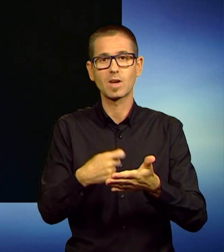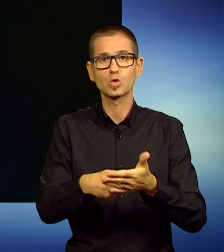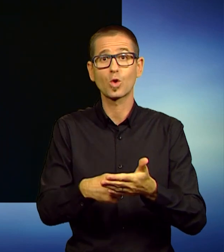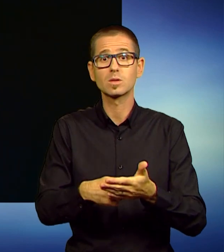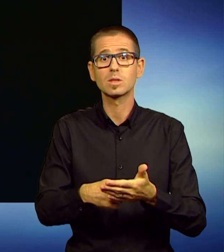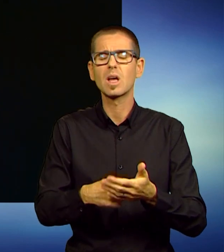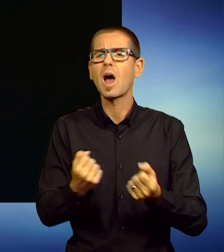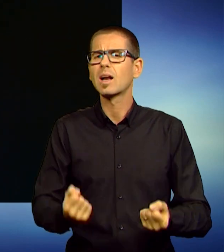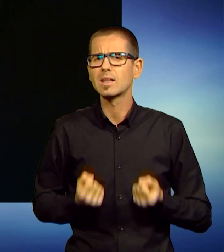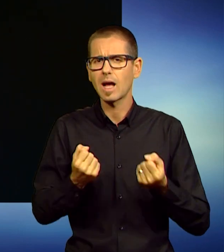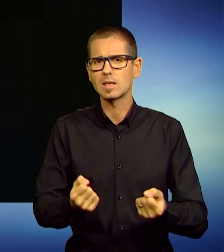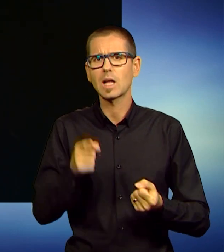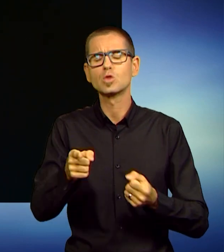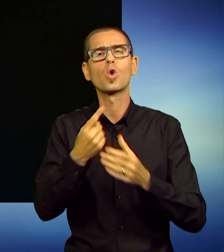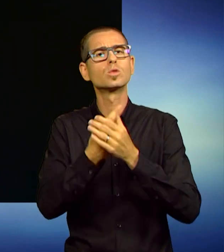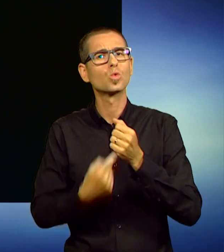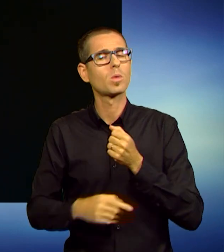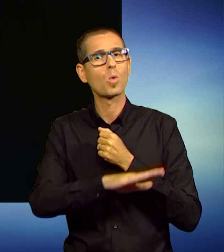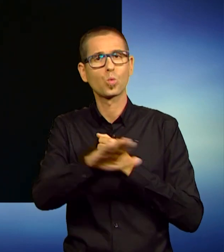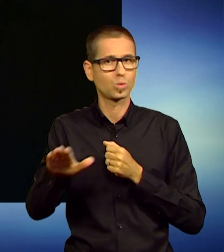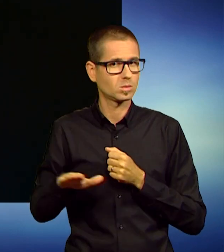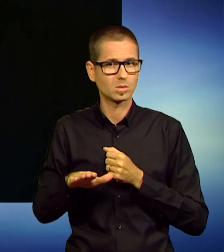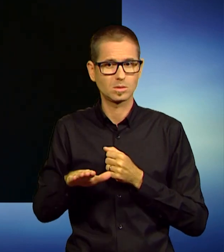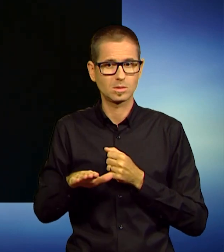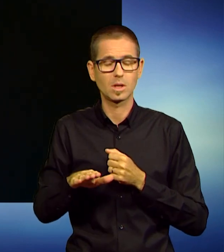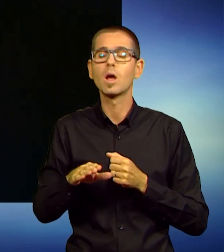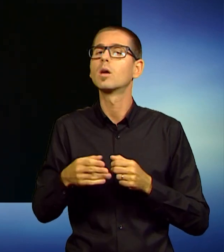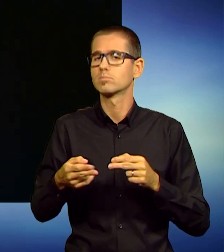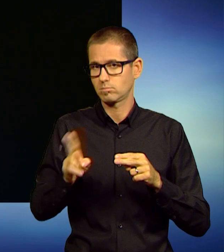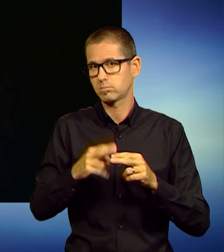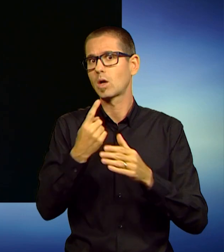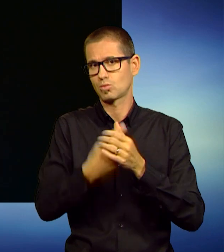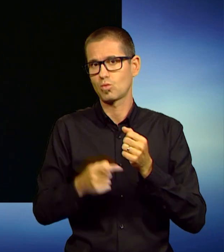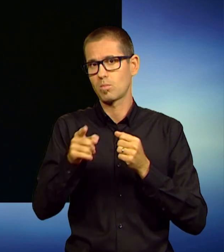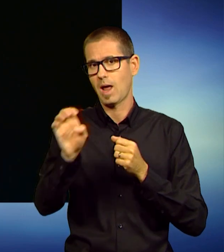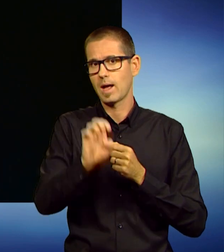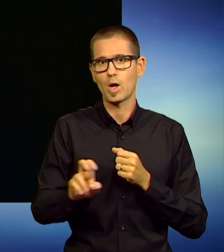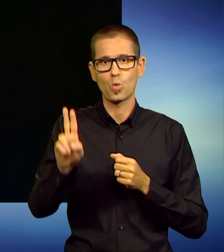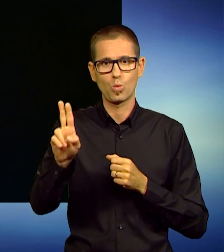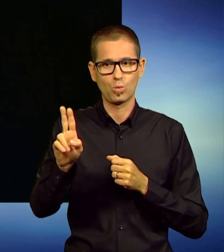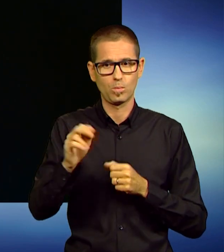Z radikalizacijo namreč izgubljamo vsi, vsekakor pa izgublja Evropska unija.